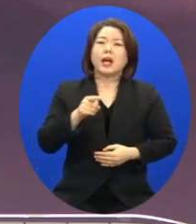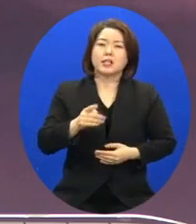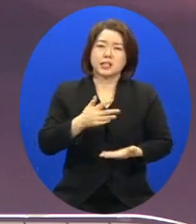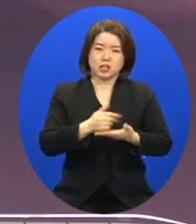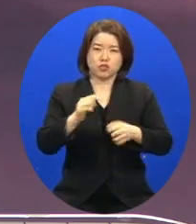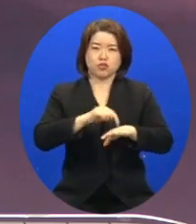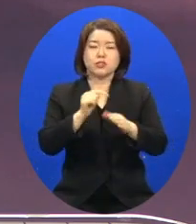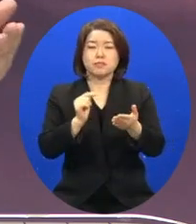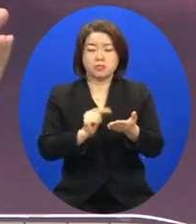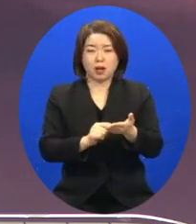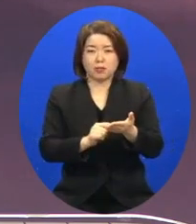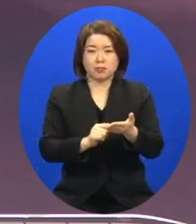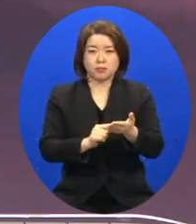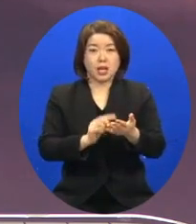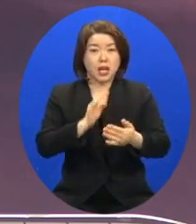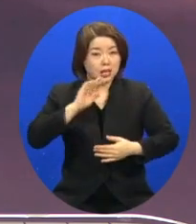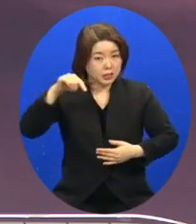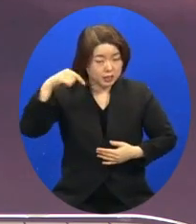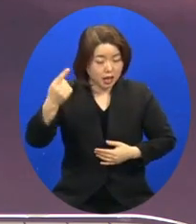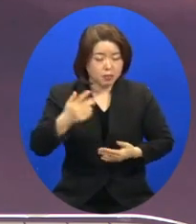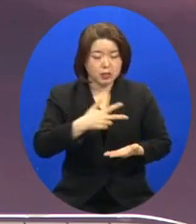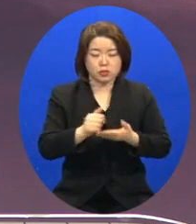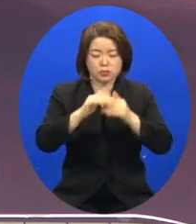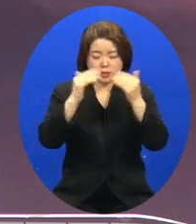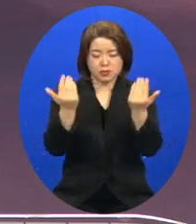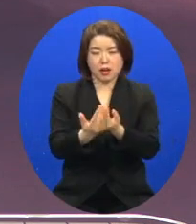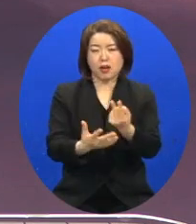그러면 주님이 다 하나 되게 만드세요.